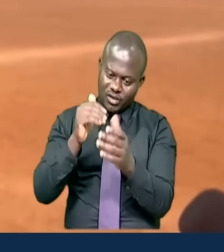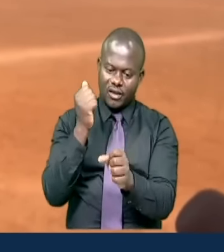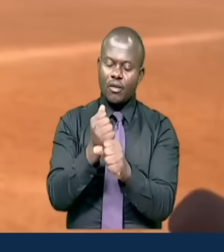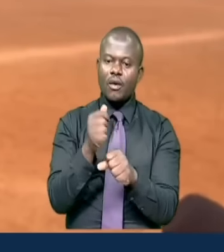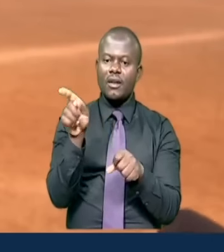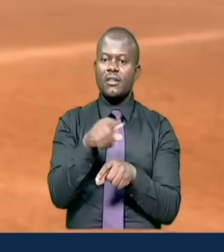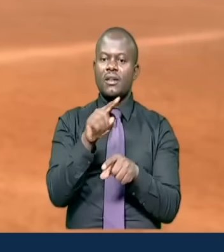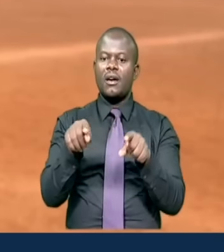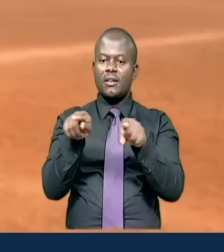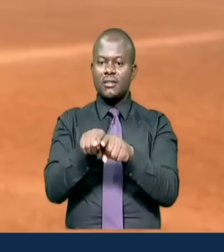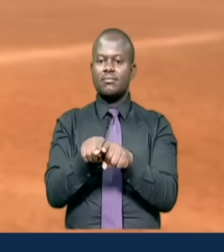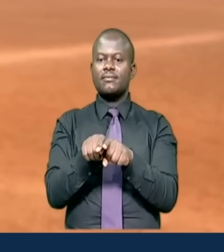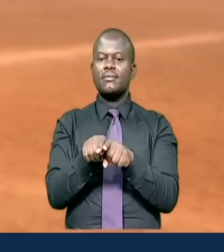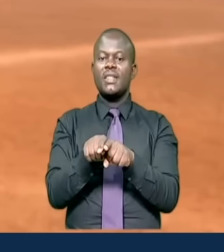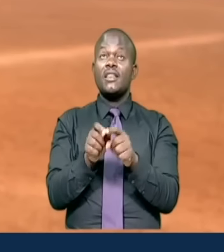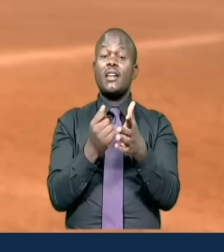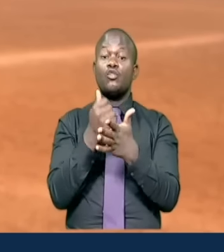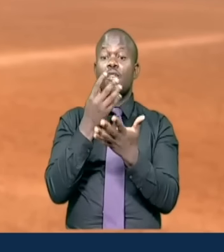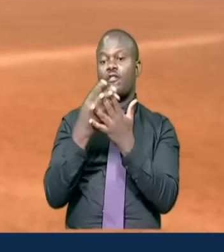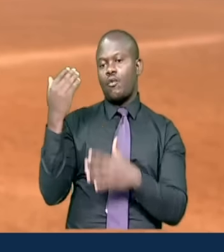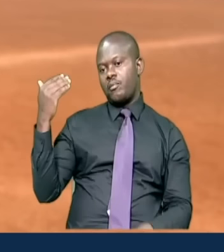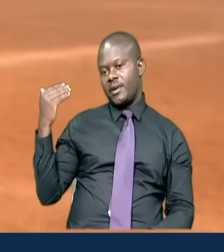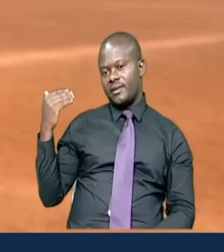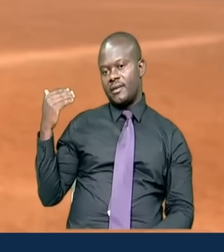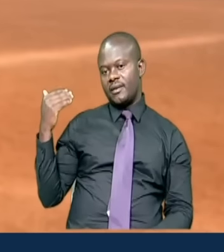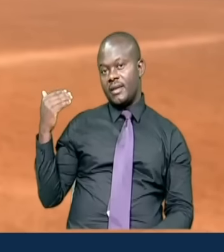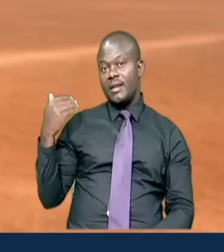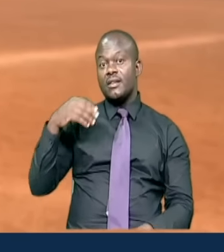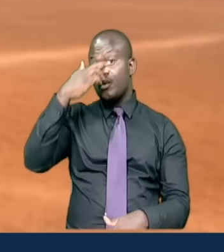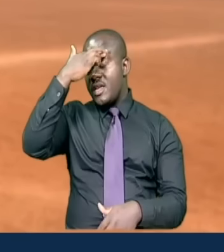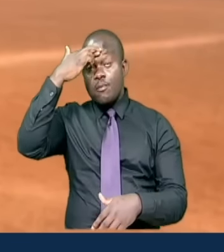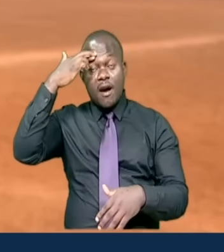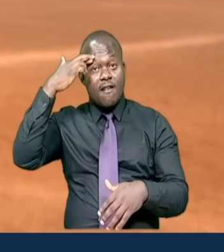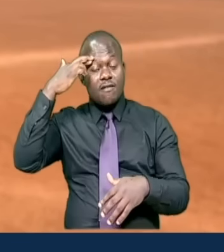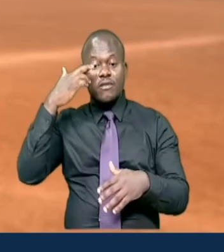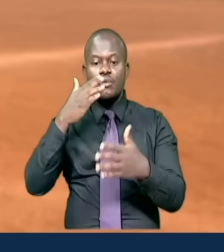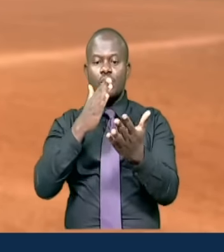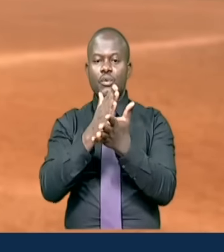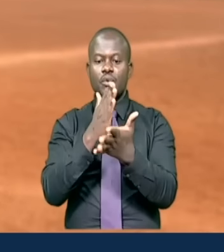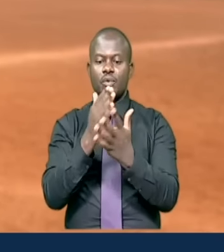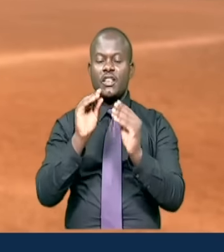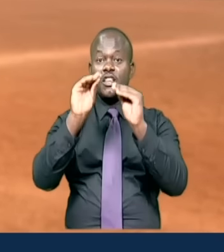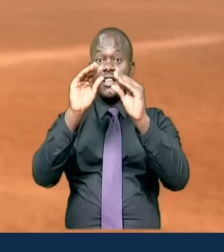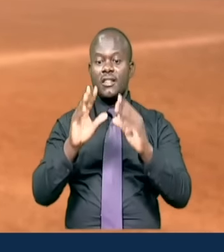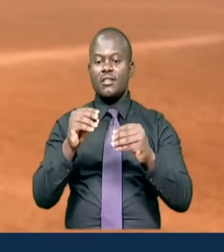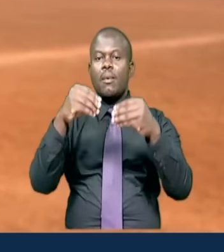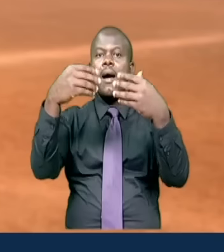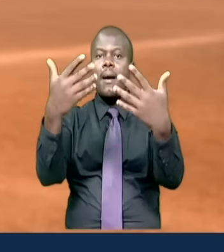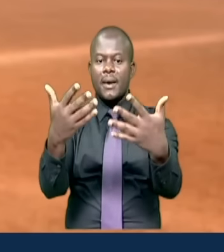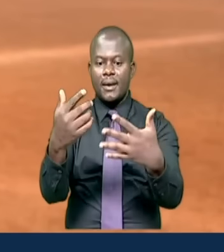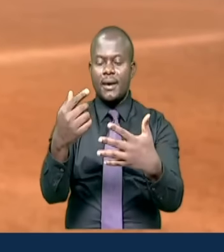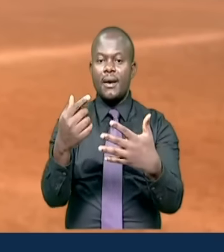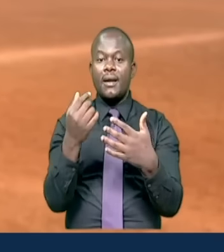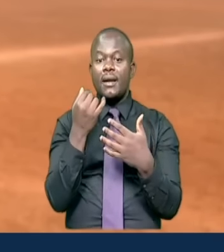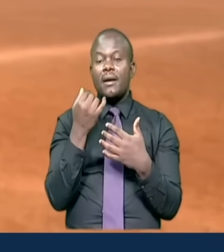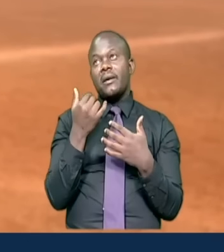agasubira gukora cyaha cyatumye afungwa impamvu nuko mu byukuri inyigisho bahabwaga yabo